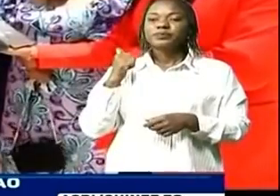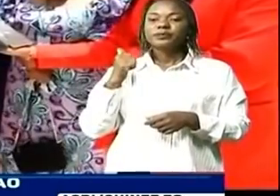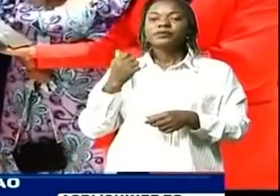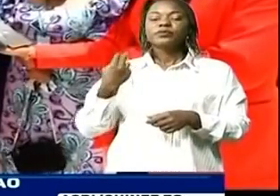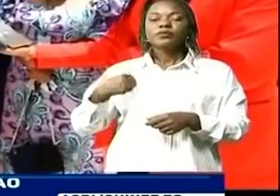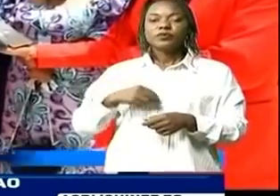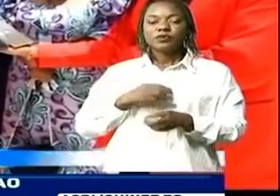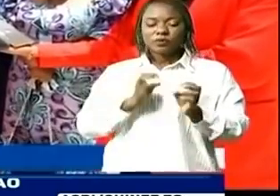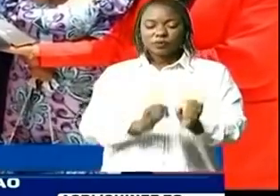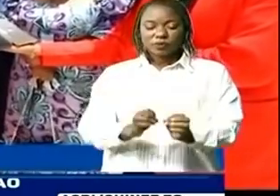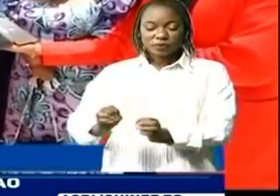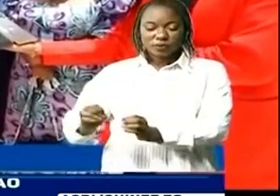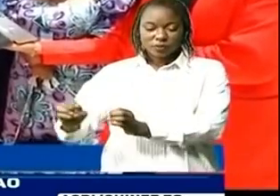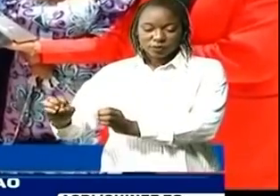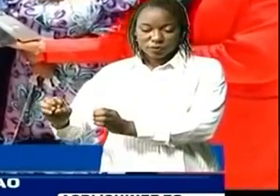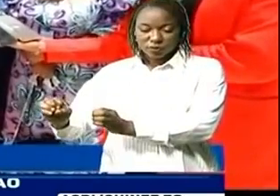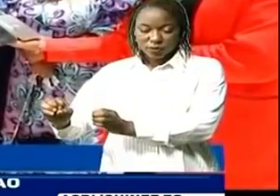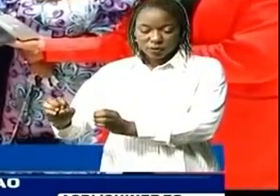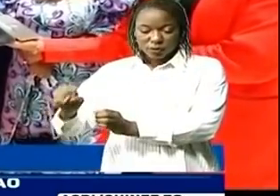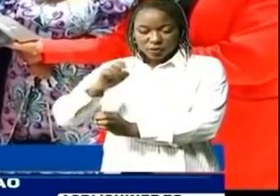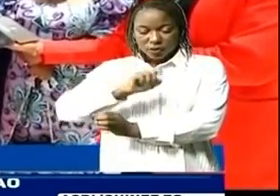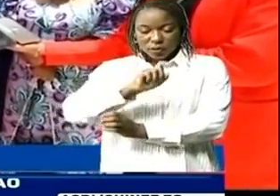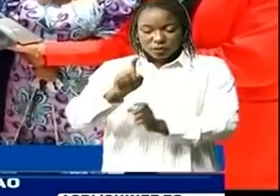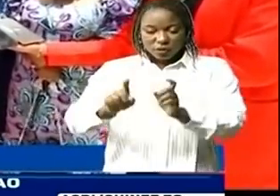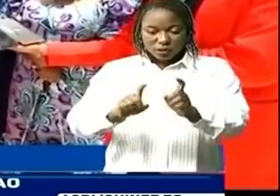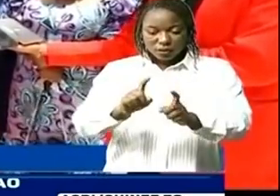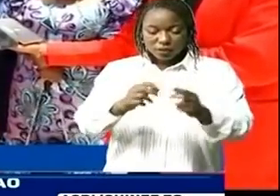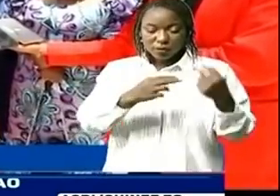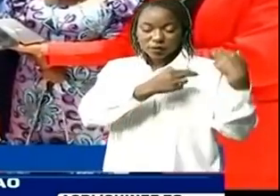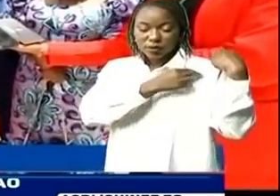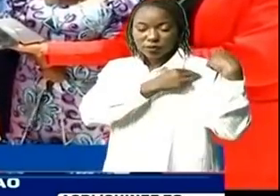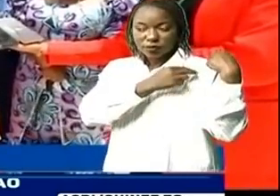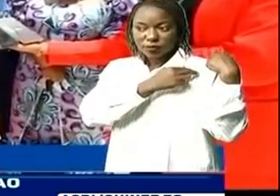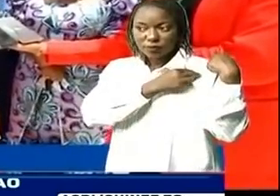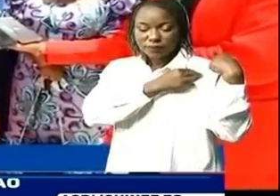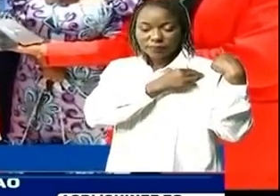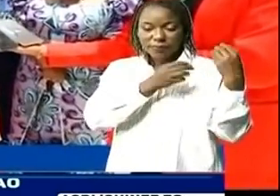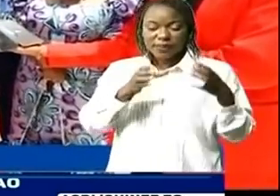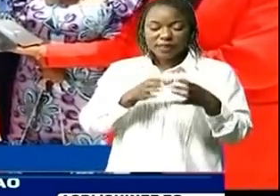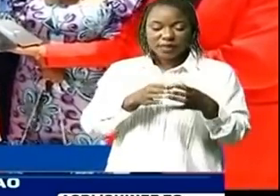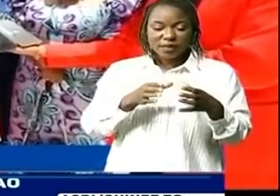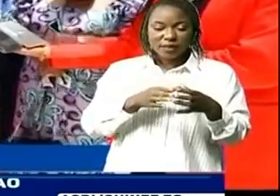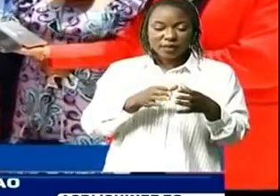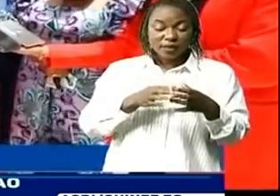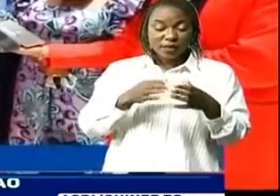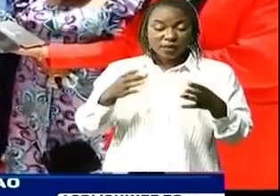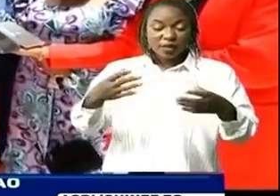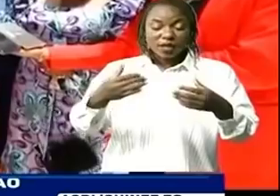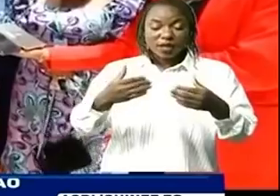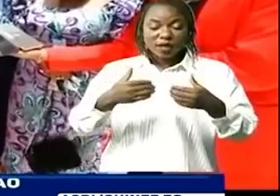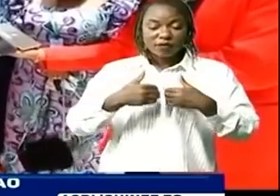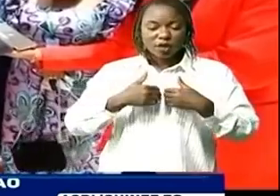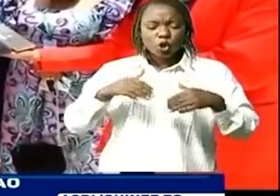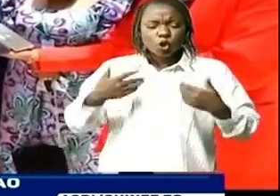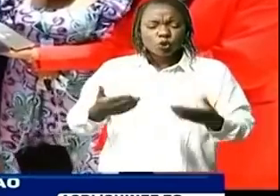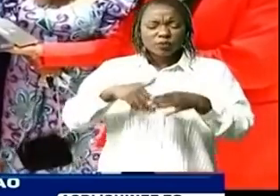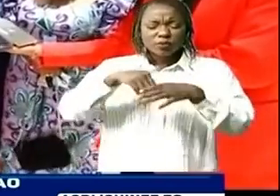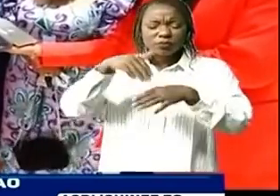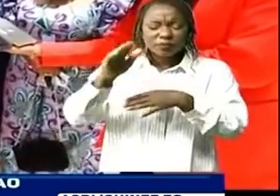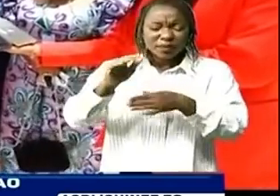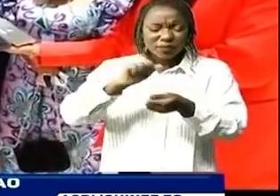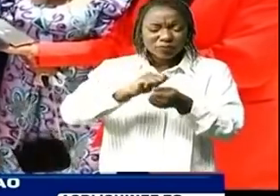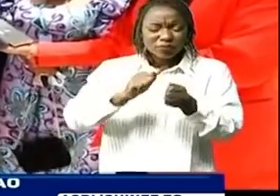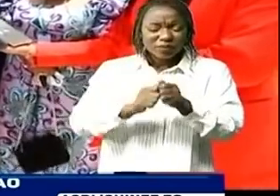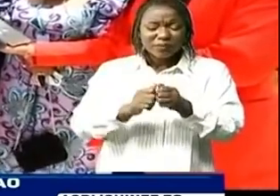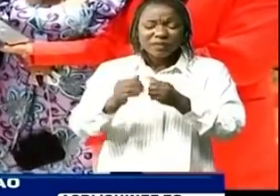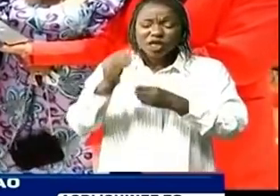organisation internationale, il était question, les hauts responsables se réunissent avec la FAO pour voir comment sortir de ces défis pour